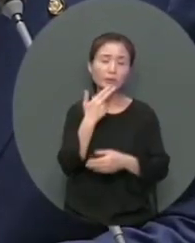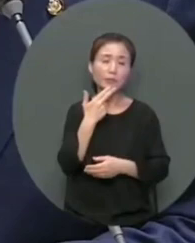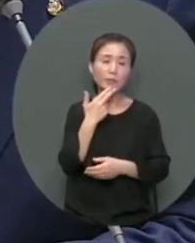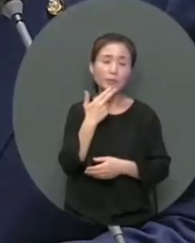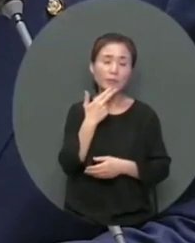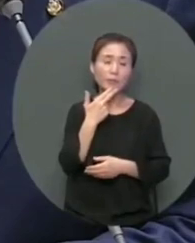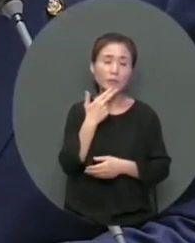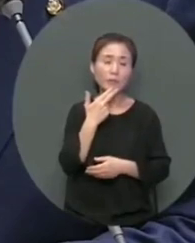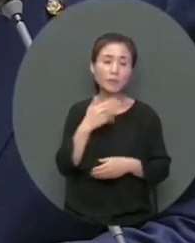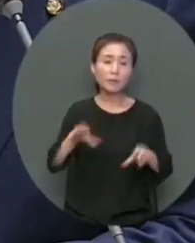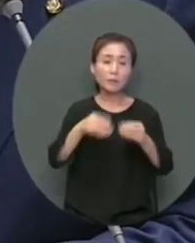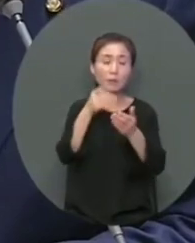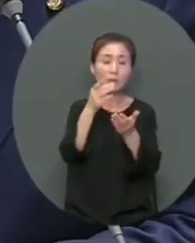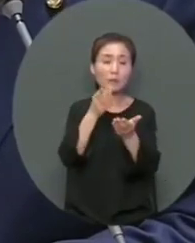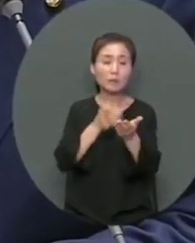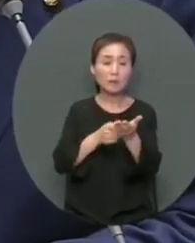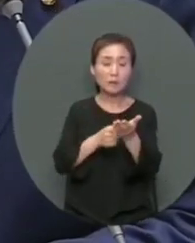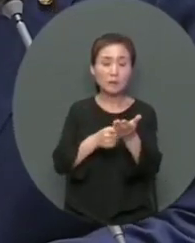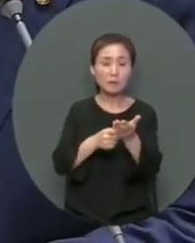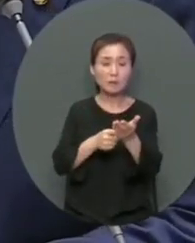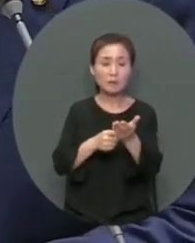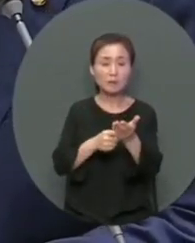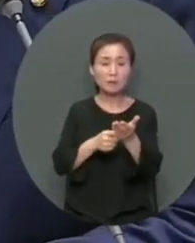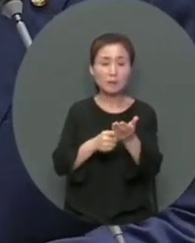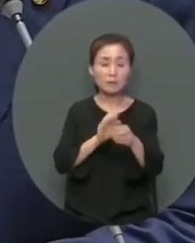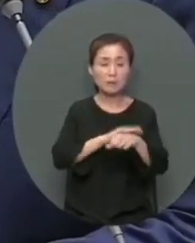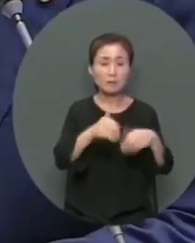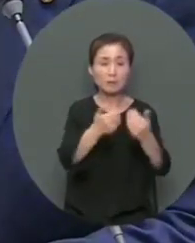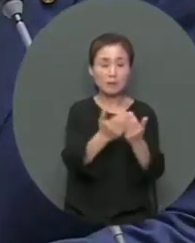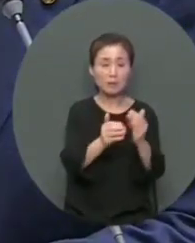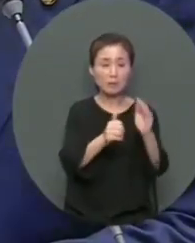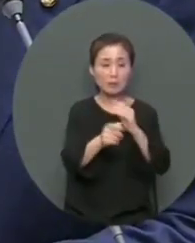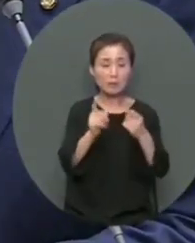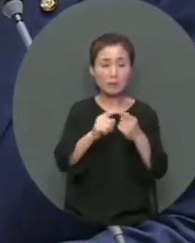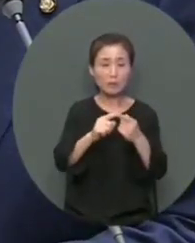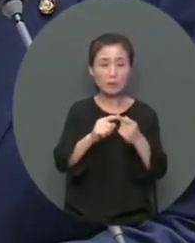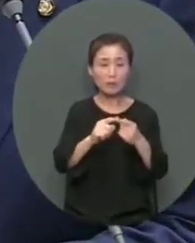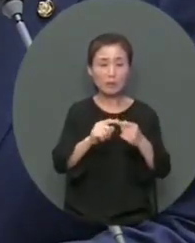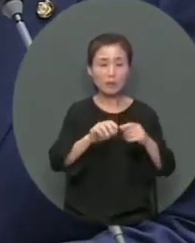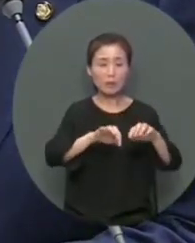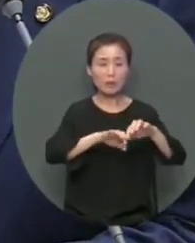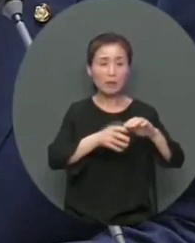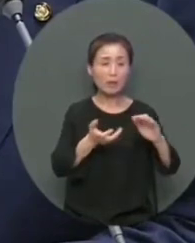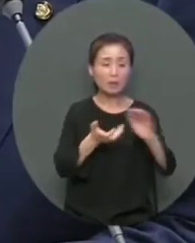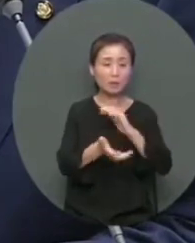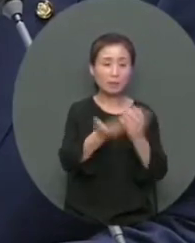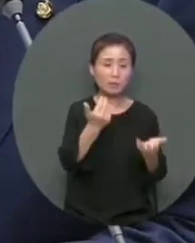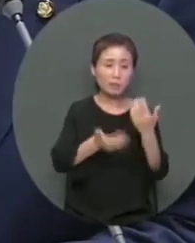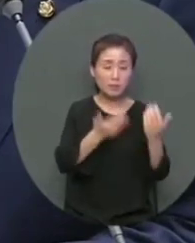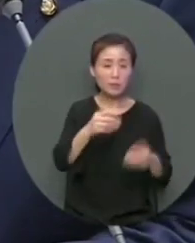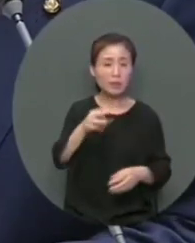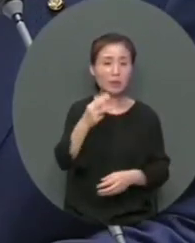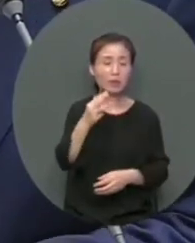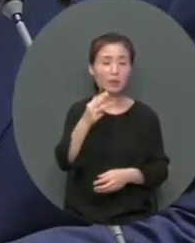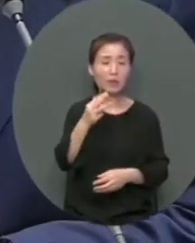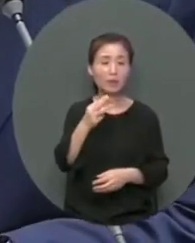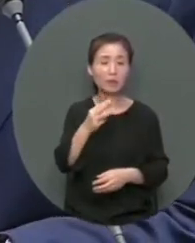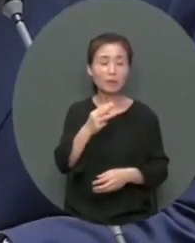대표에 대해서 300회가 넘는 압수수색이 과연 적정한 수사라고 생각하시는지 묻고